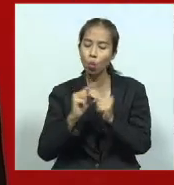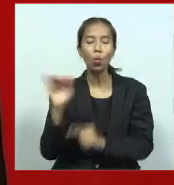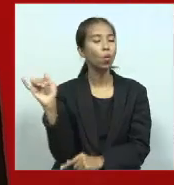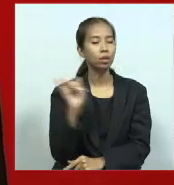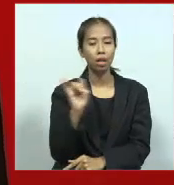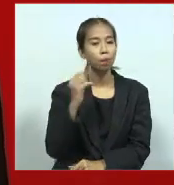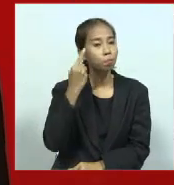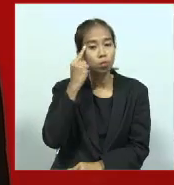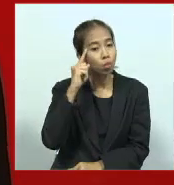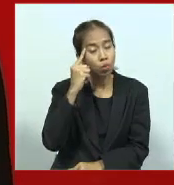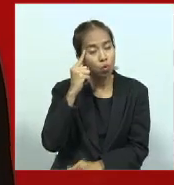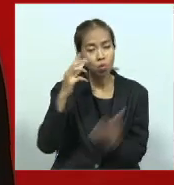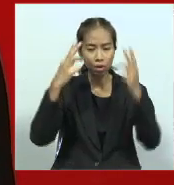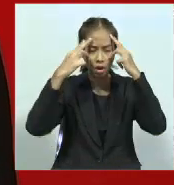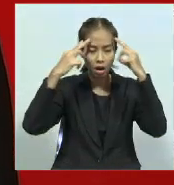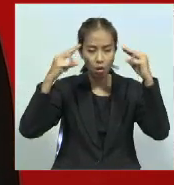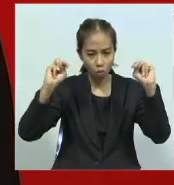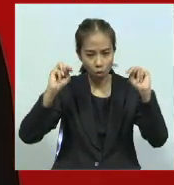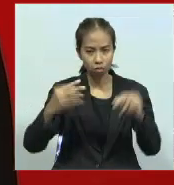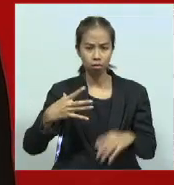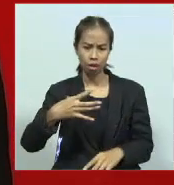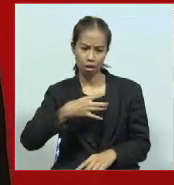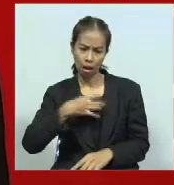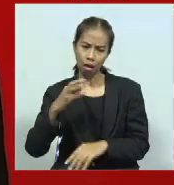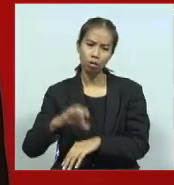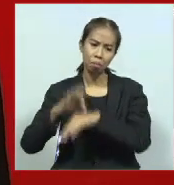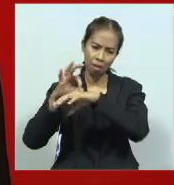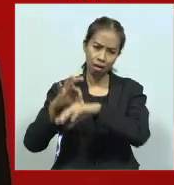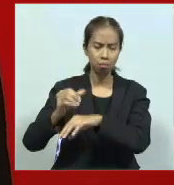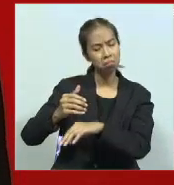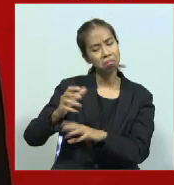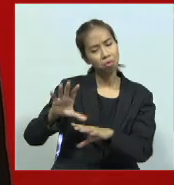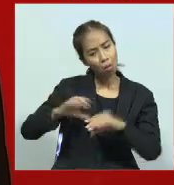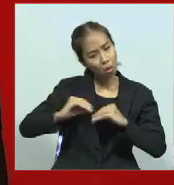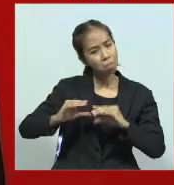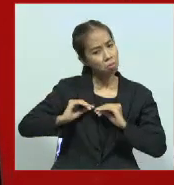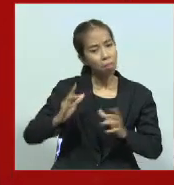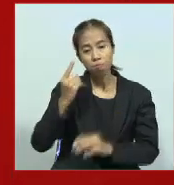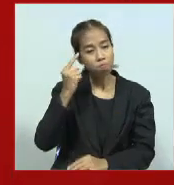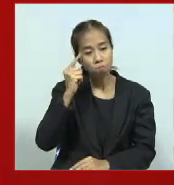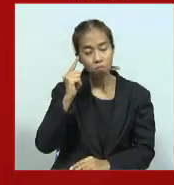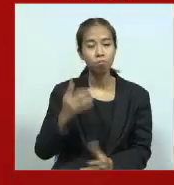คะแล้วก็ไม่ทราบว่าท่านนายกรัฐมนตรีจะเข้ารับตำแหน่งนี้หรือไม่ค่ะ